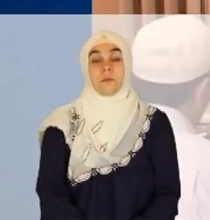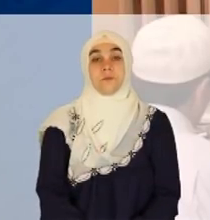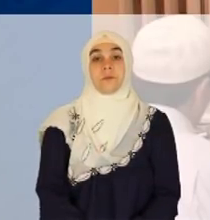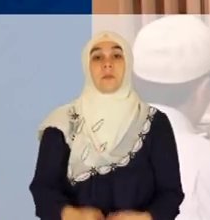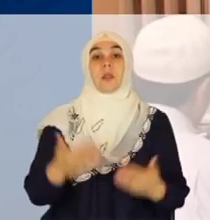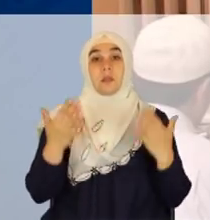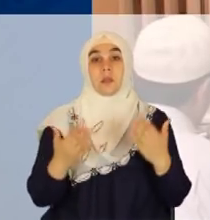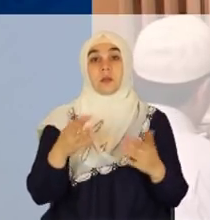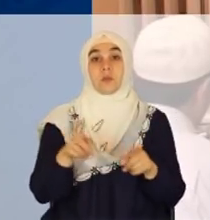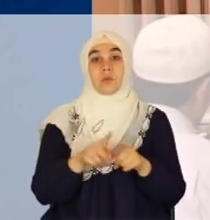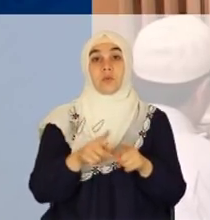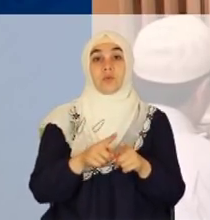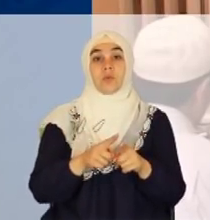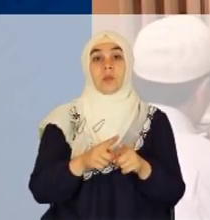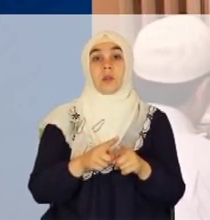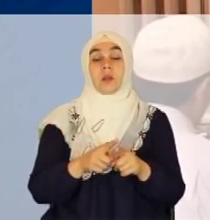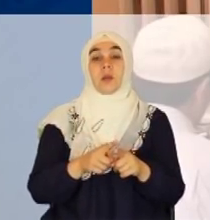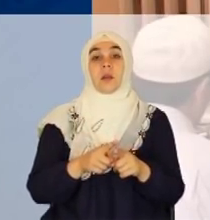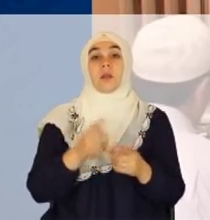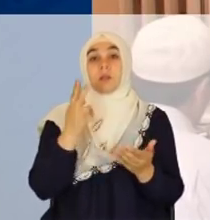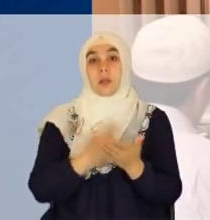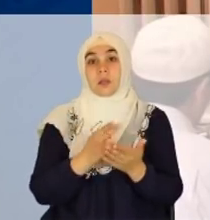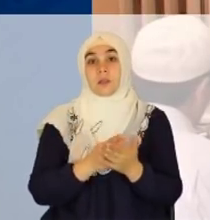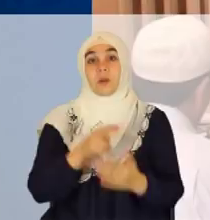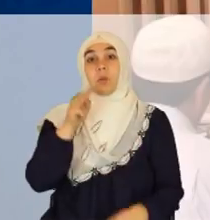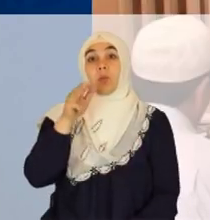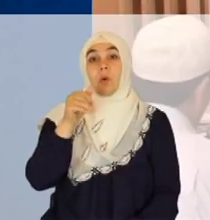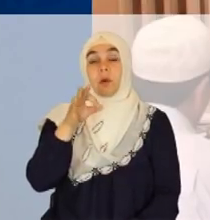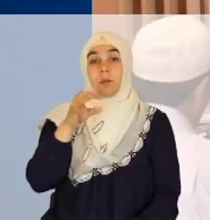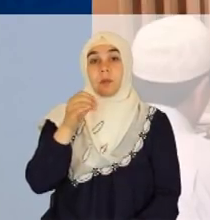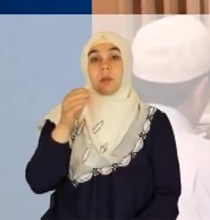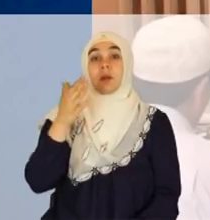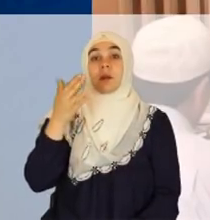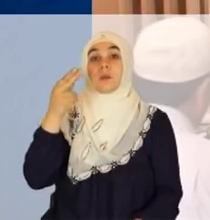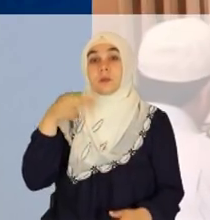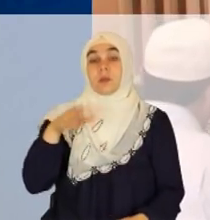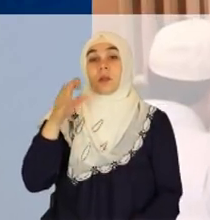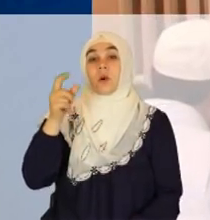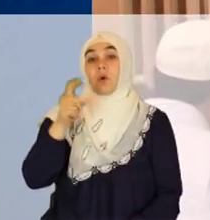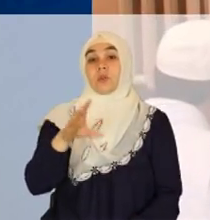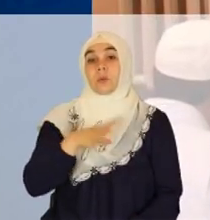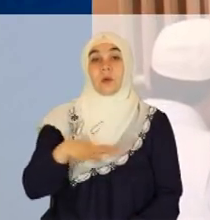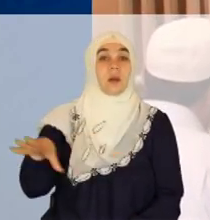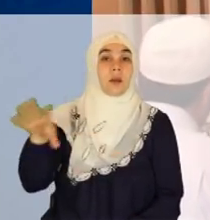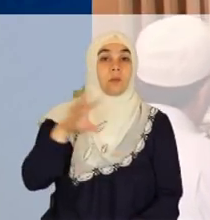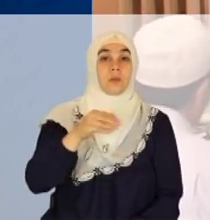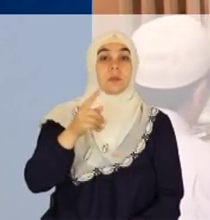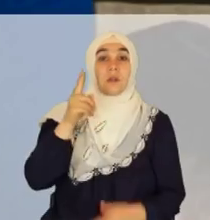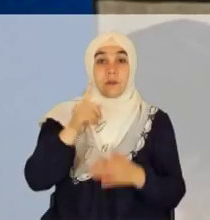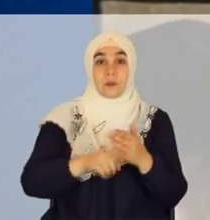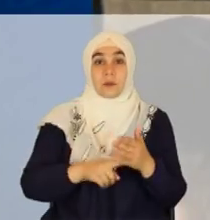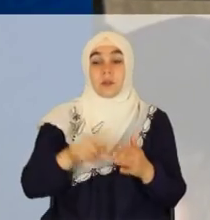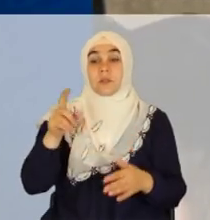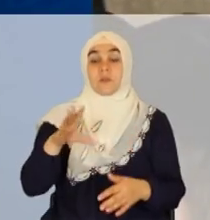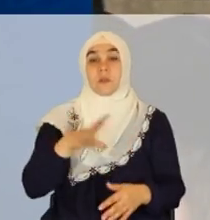Yana eng dalilni kuchligi shuki, Muhammad alayhissalotu vassalomga odam bolasi borki iymon keltirishi